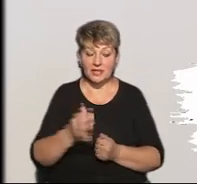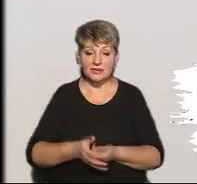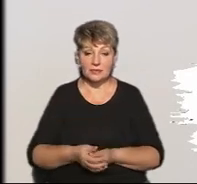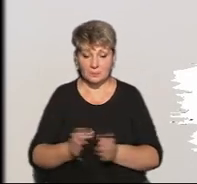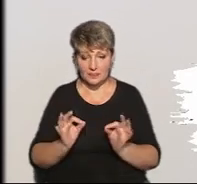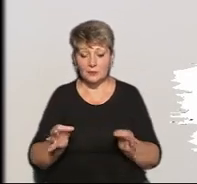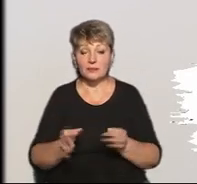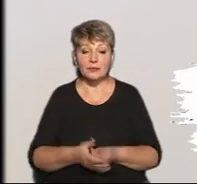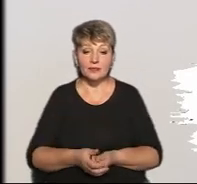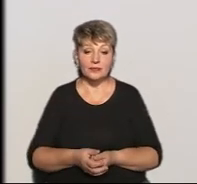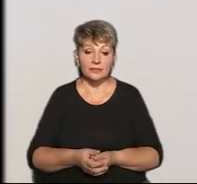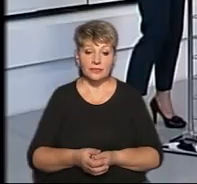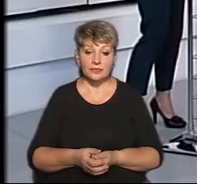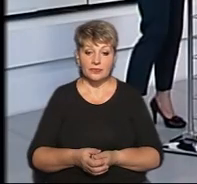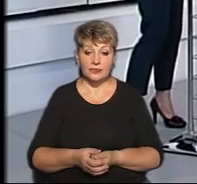65. Правильно.